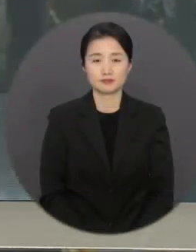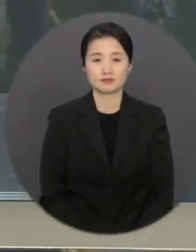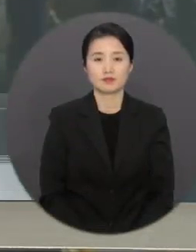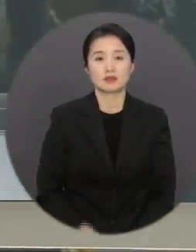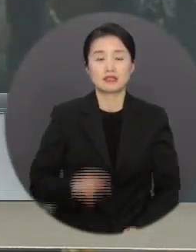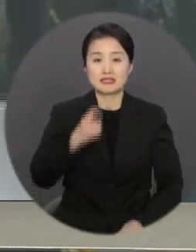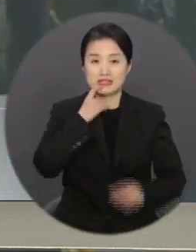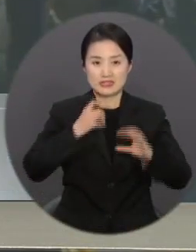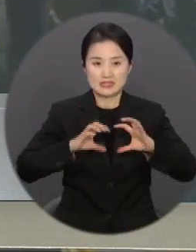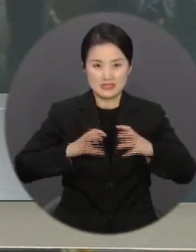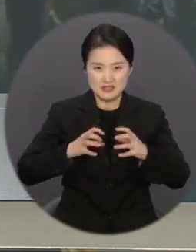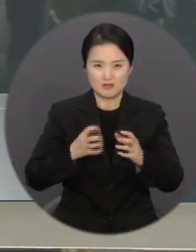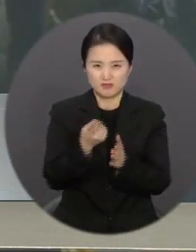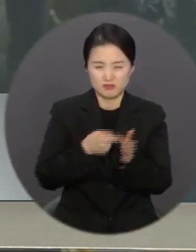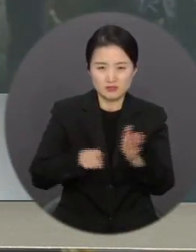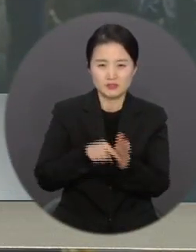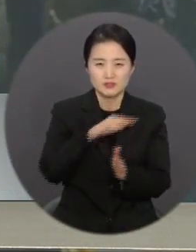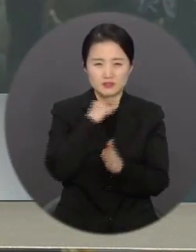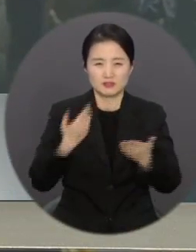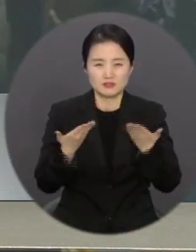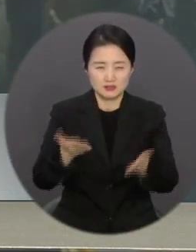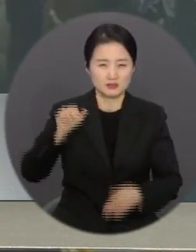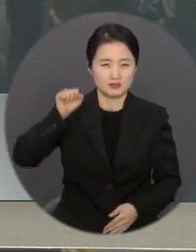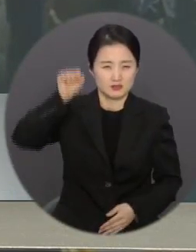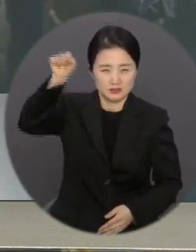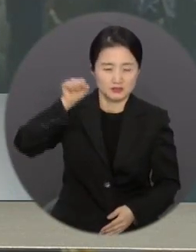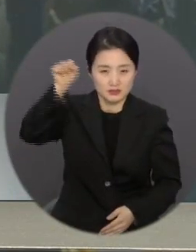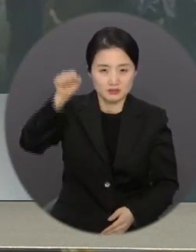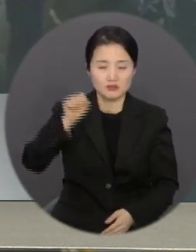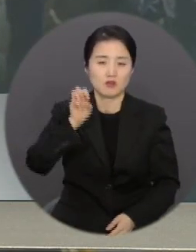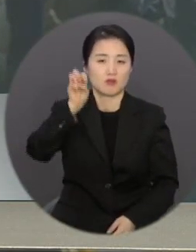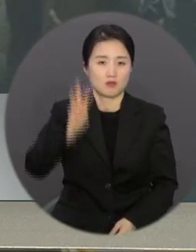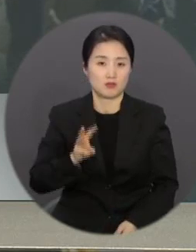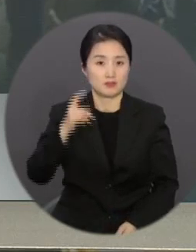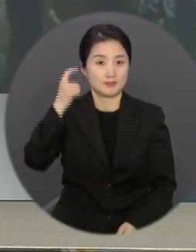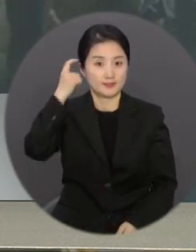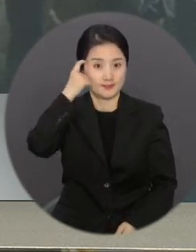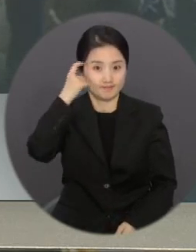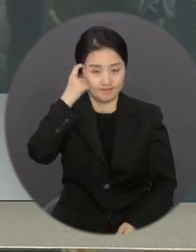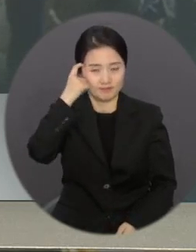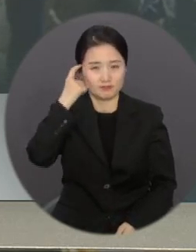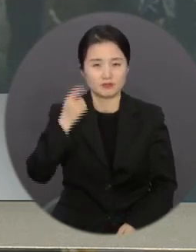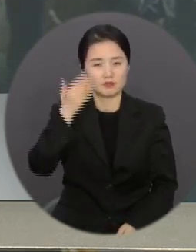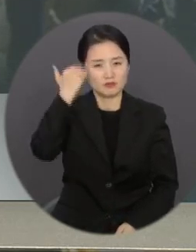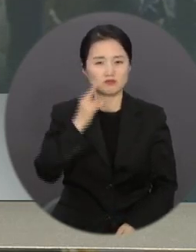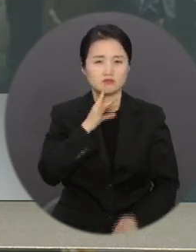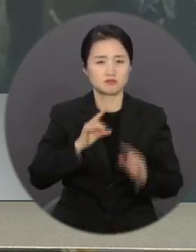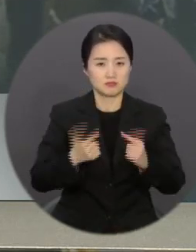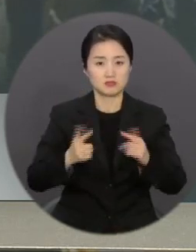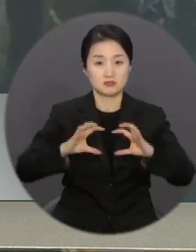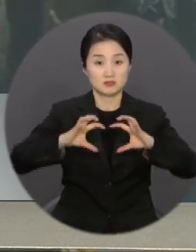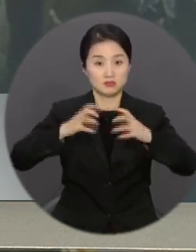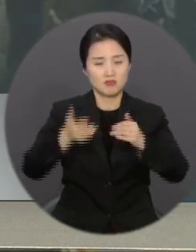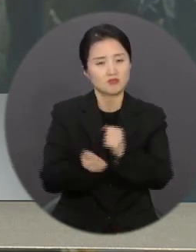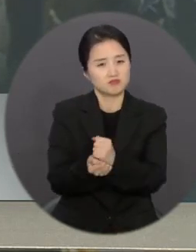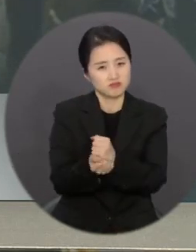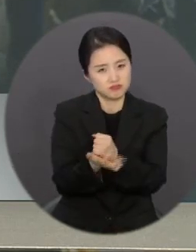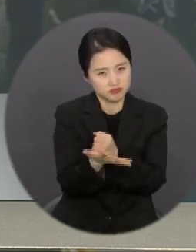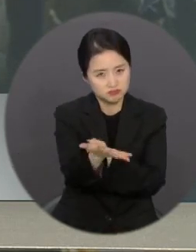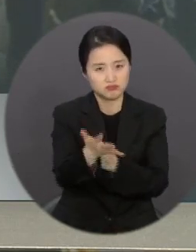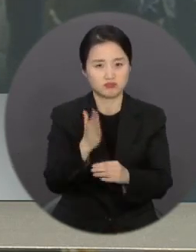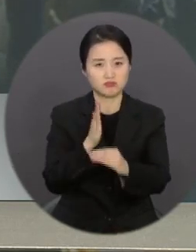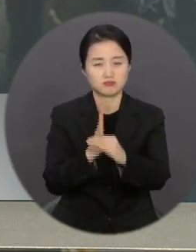불의에 맞서 목숨을 걸고 저항하는 광주 정신은 한국을 넘어 세계 여러 나라 민중들에게도 큰 영향을 끼치고